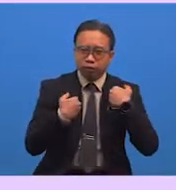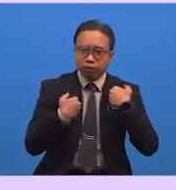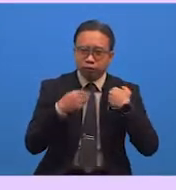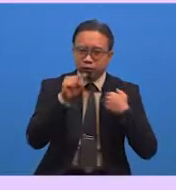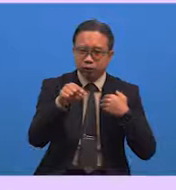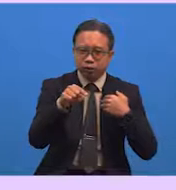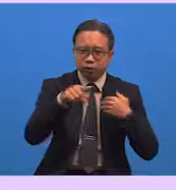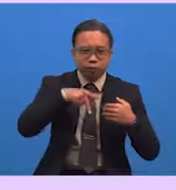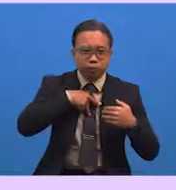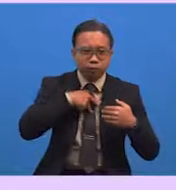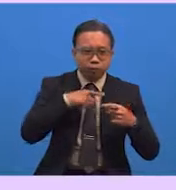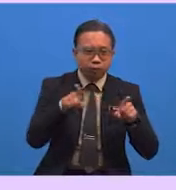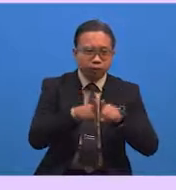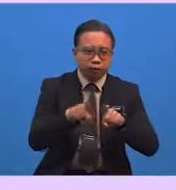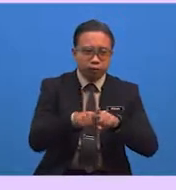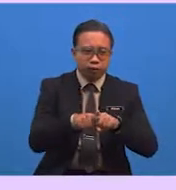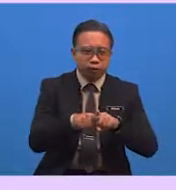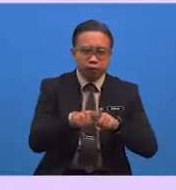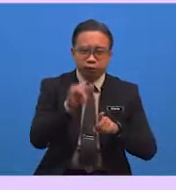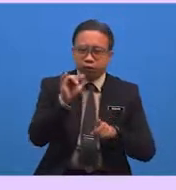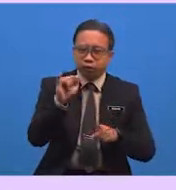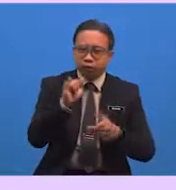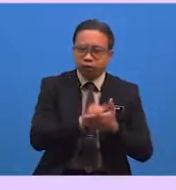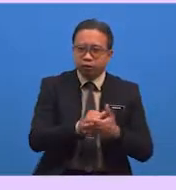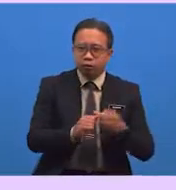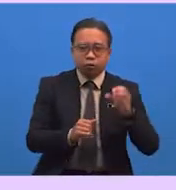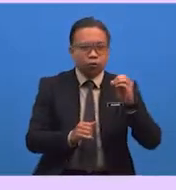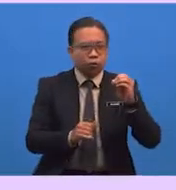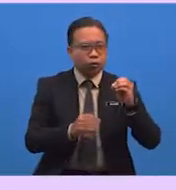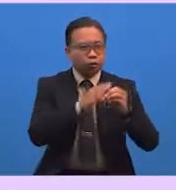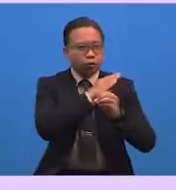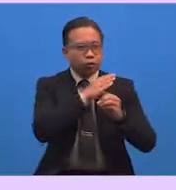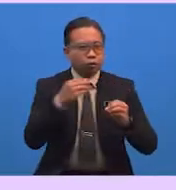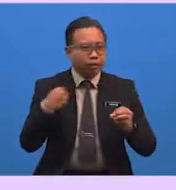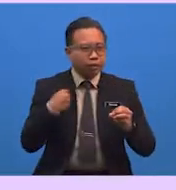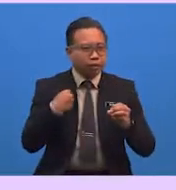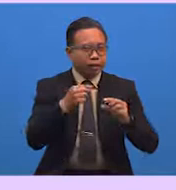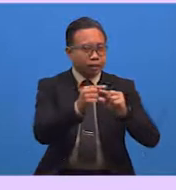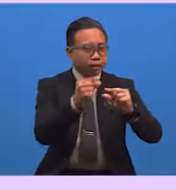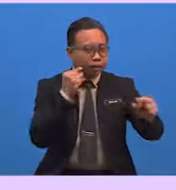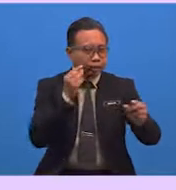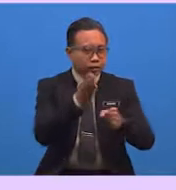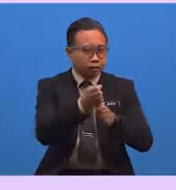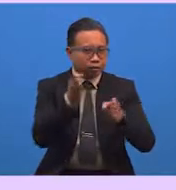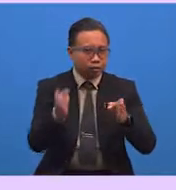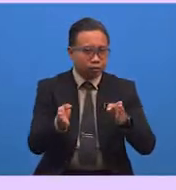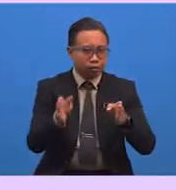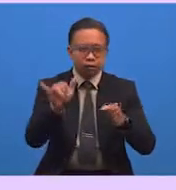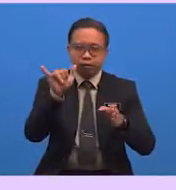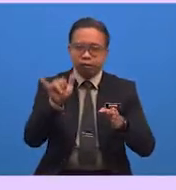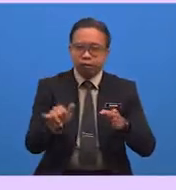titik sepunya yang sama iaitu O dan garis bersebelahan yang